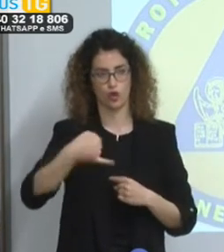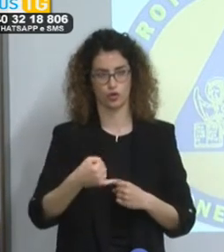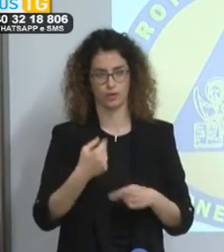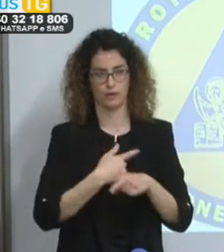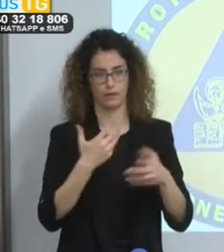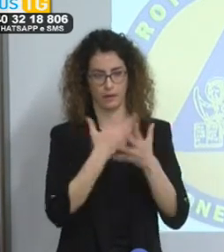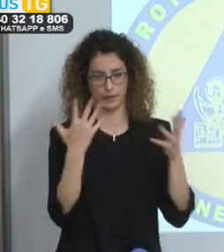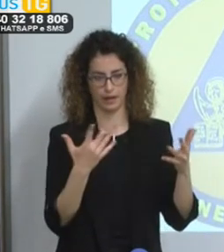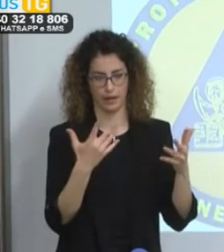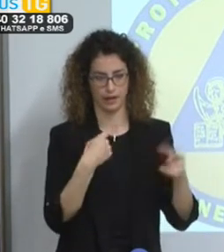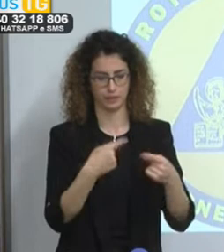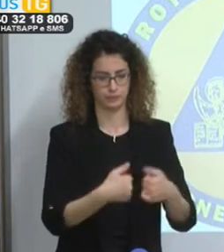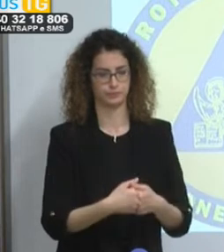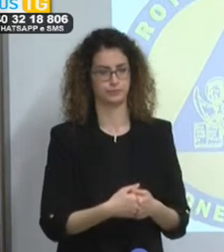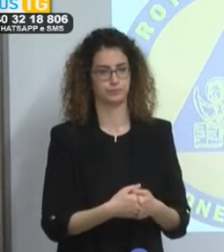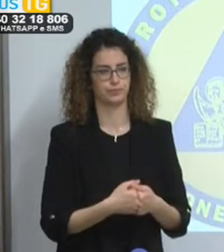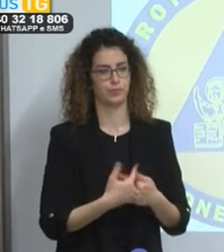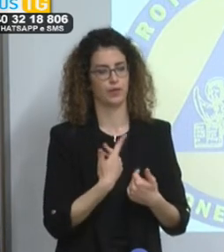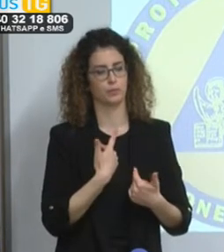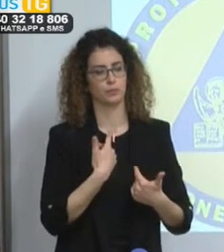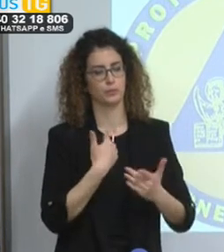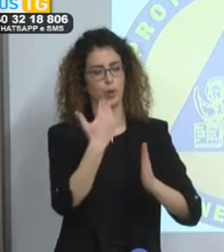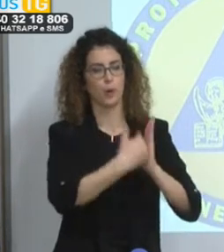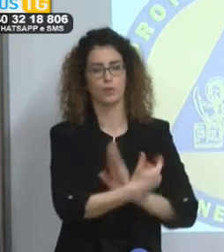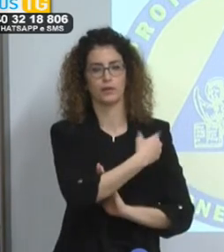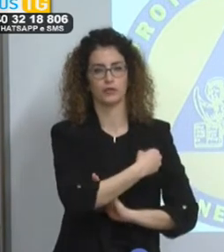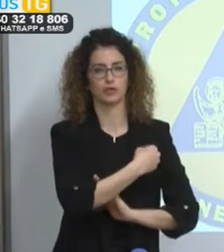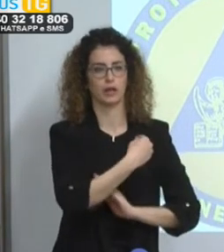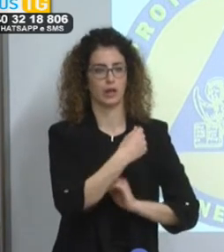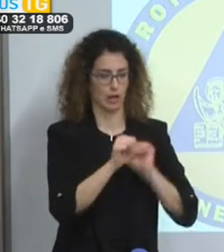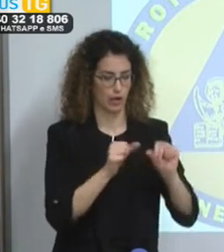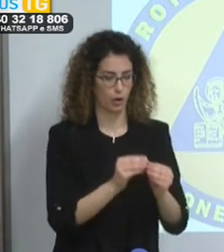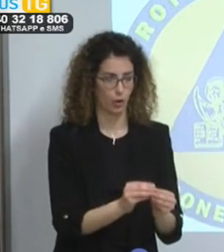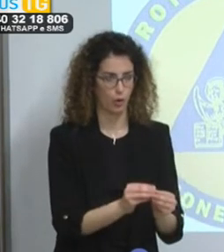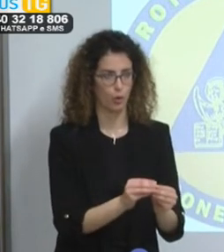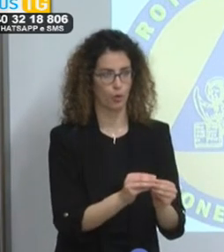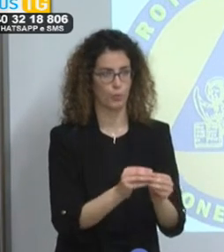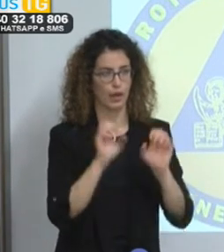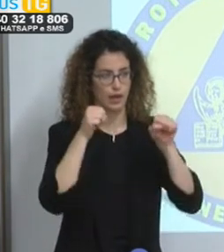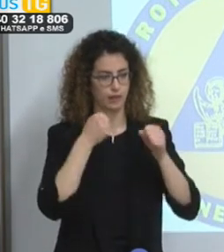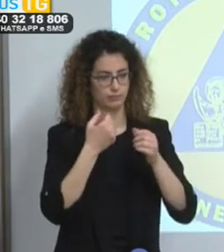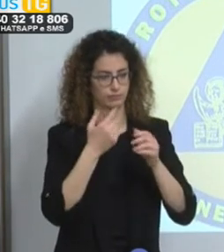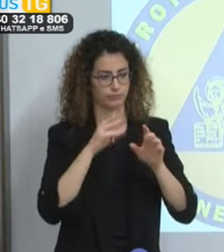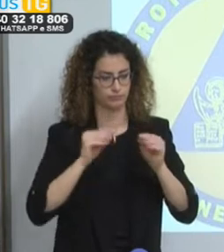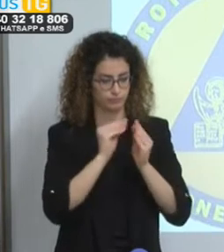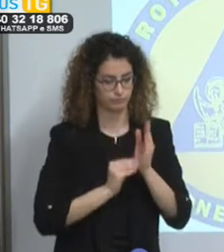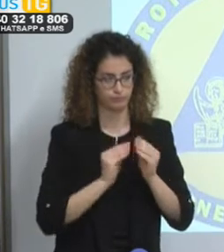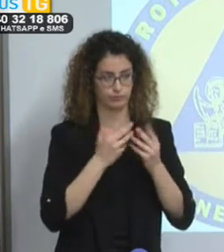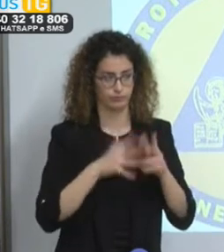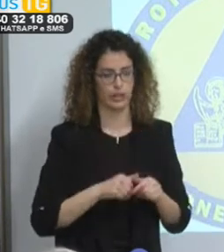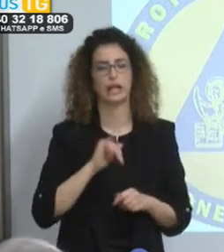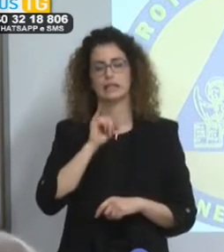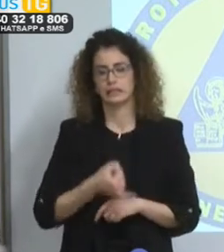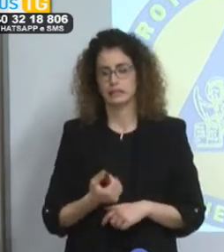che prospettive ci sono nel piano vaccinale, come deve essere rivisto, se il Veneto già sta rivedendo il tutto? Sì,